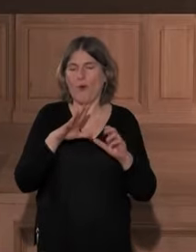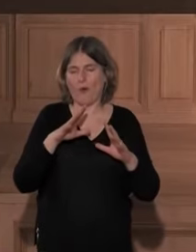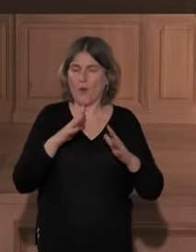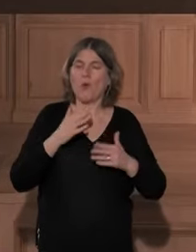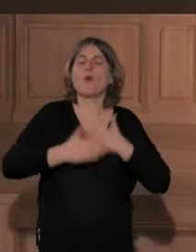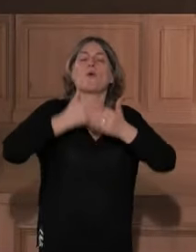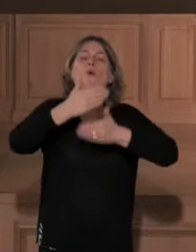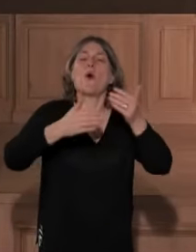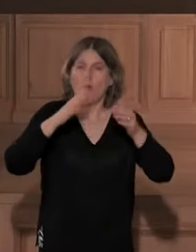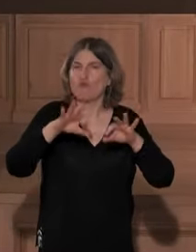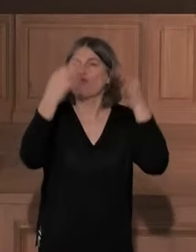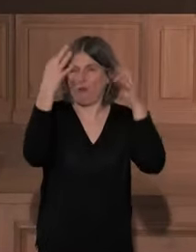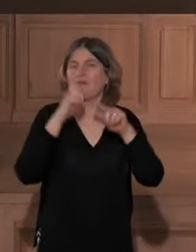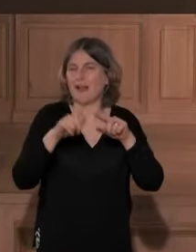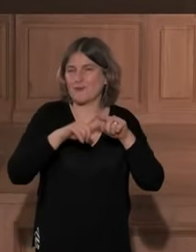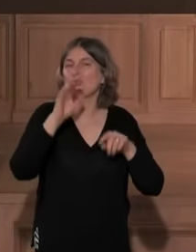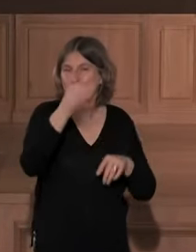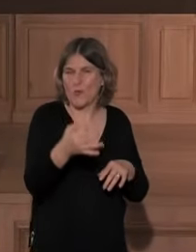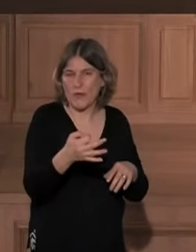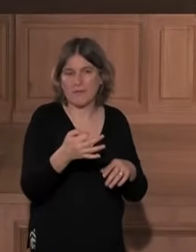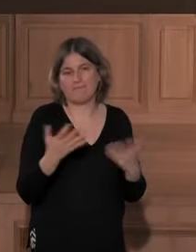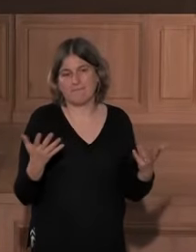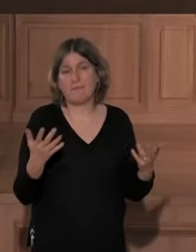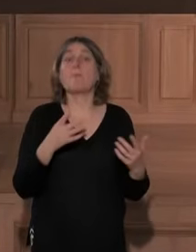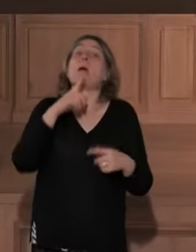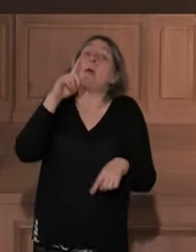faut réfléchir. Et, par contre, c'est vrai que